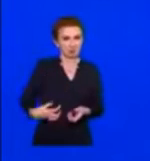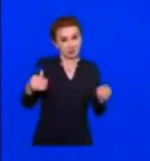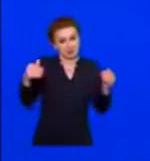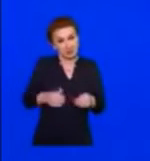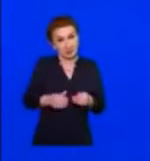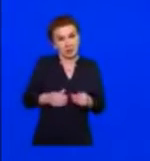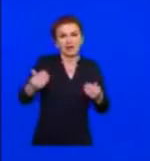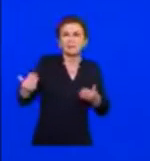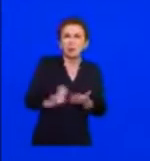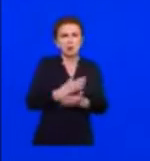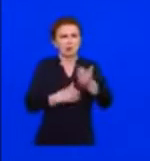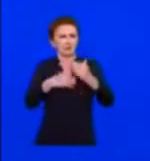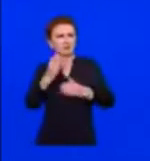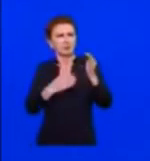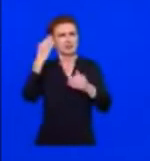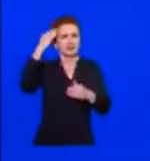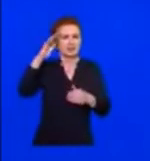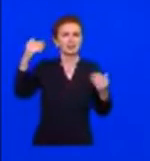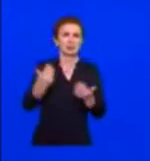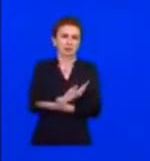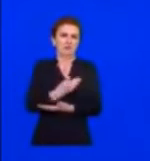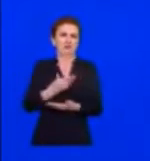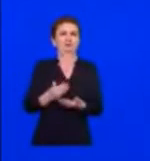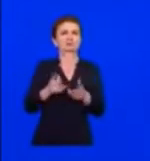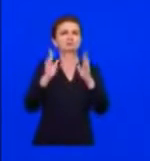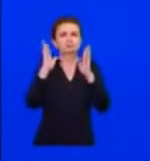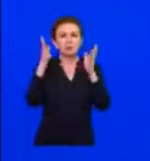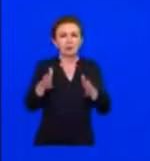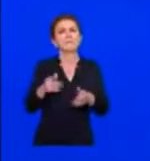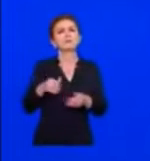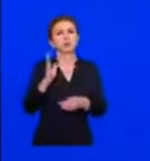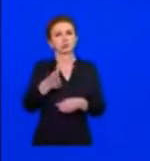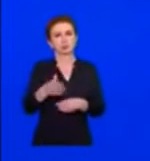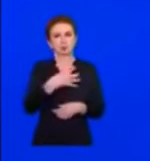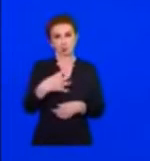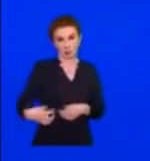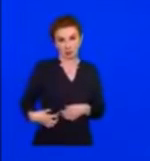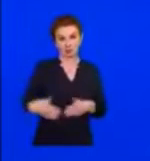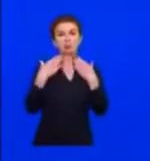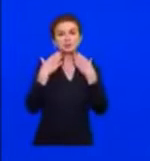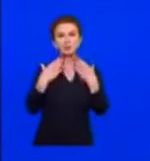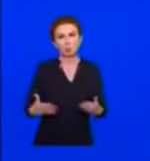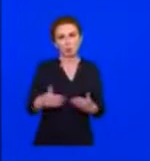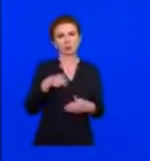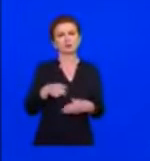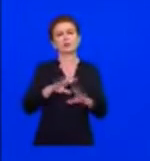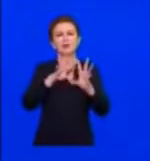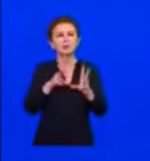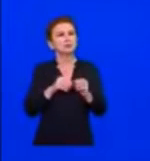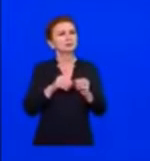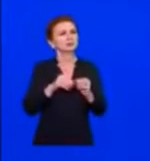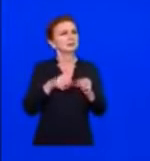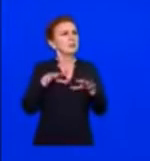nową normalność, na nową rzeczywistość gospodarczą. To zależy od naszej dyscypliny. Dziękuję za to, że ona jest utrzymywana